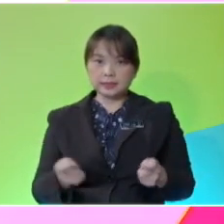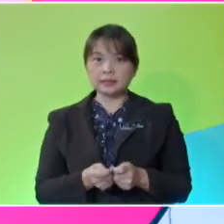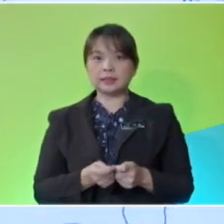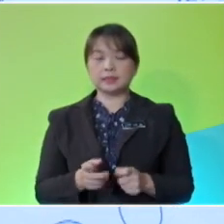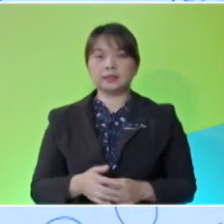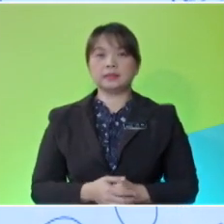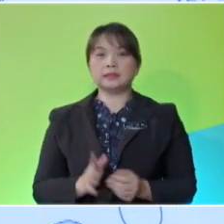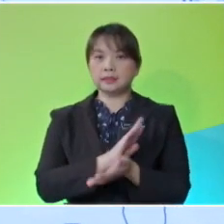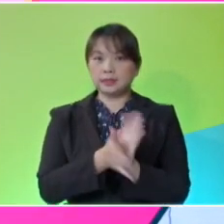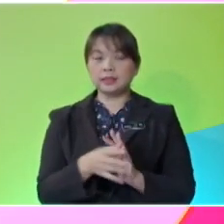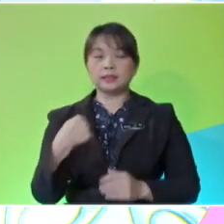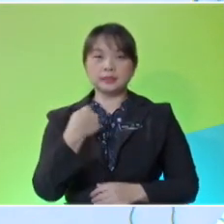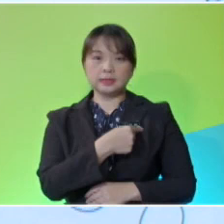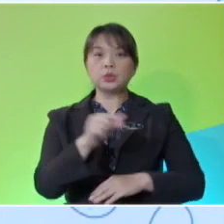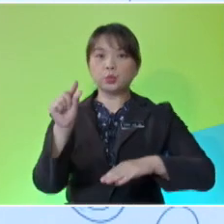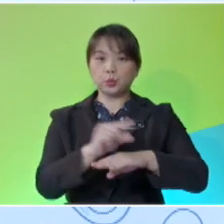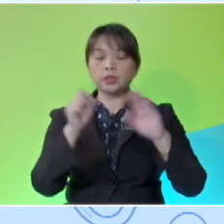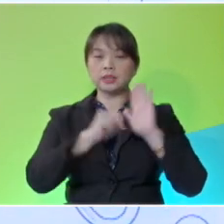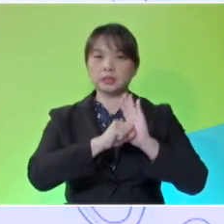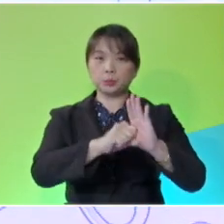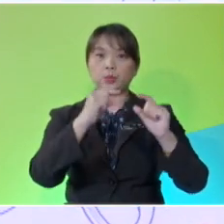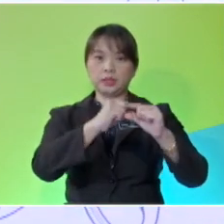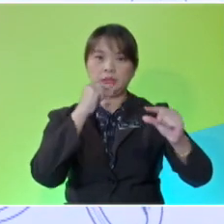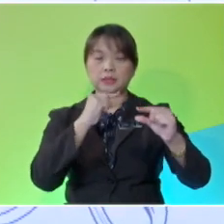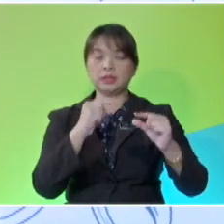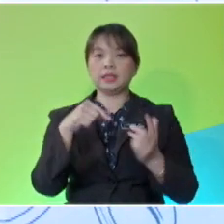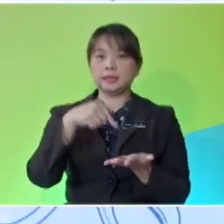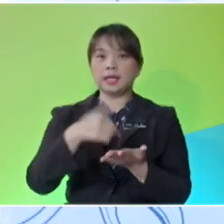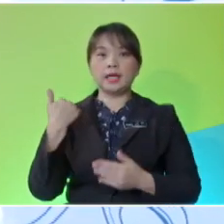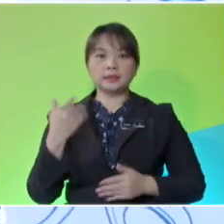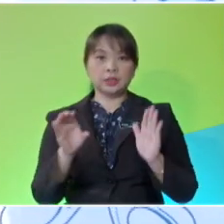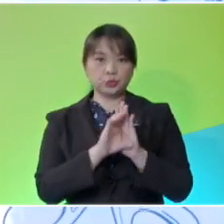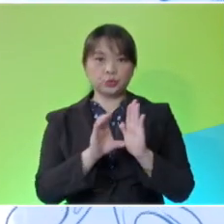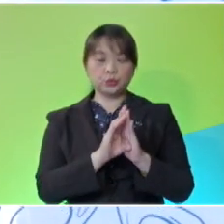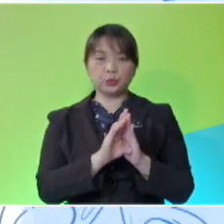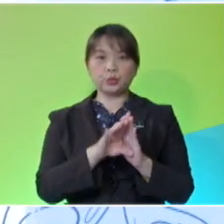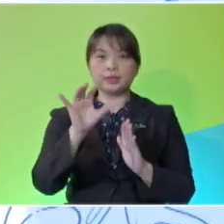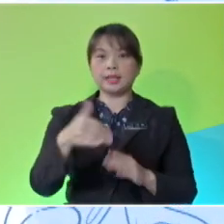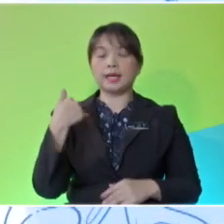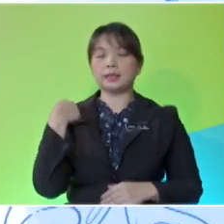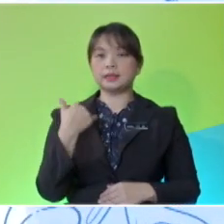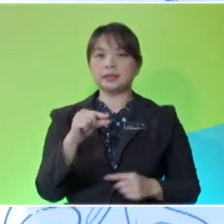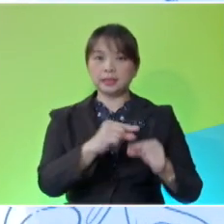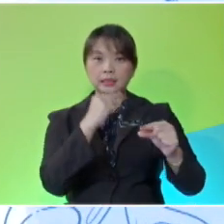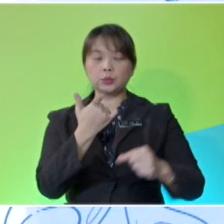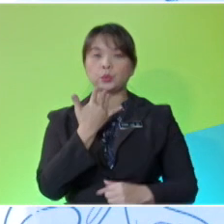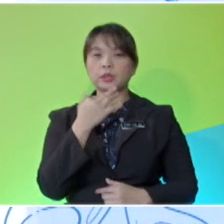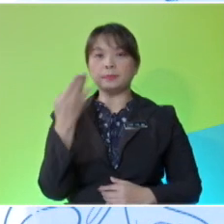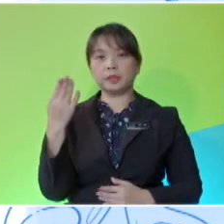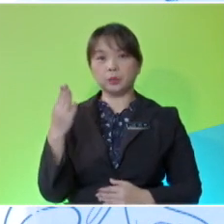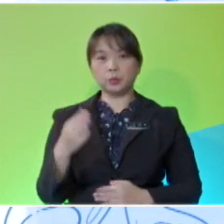simbol garis sign oke itu adalah contoh peta yang ada simbol garis sabu warna biru jika Sungai kita menggunakan